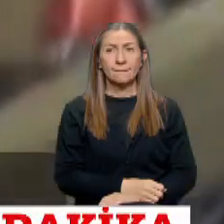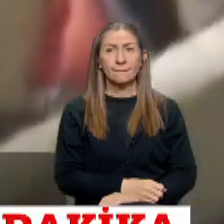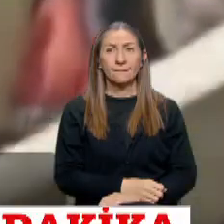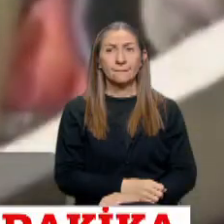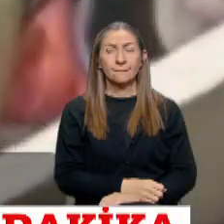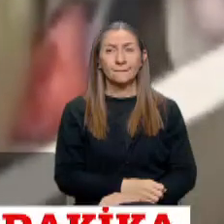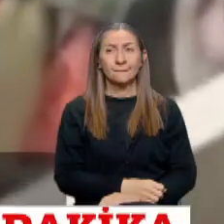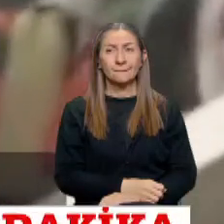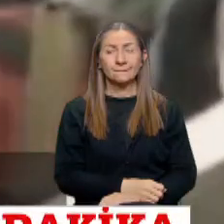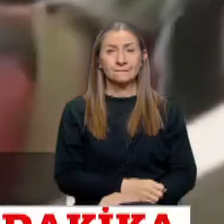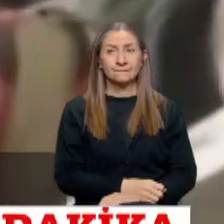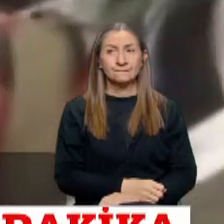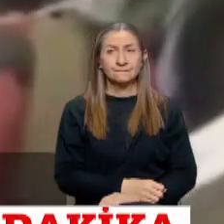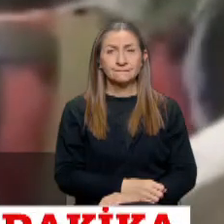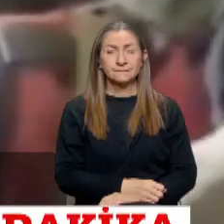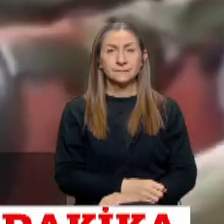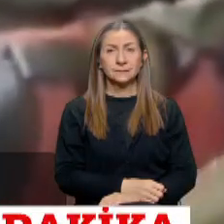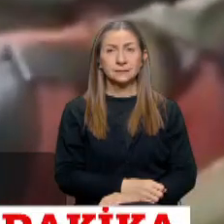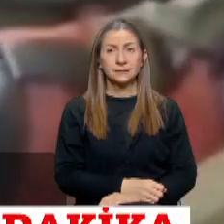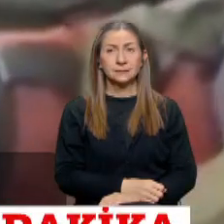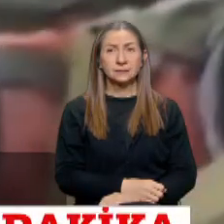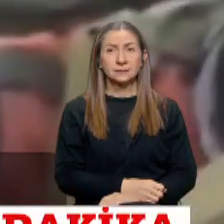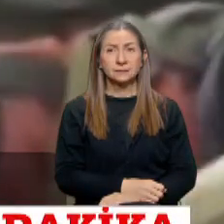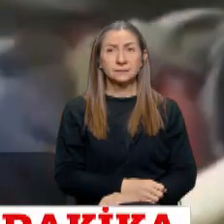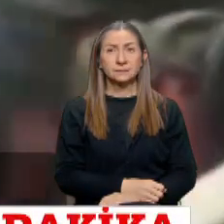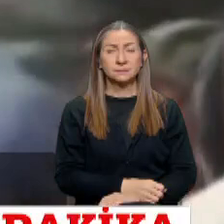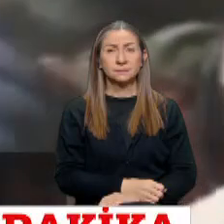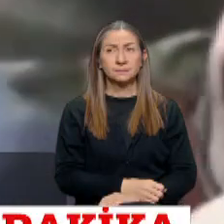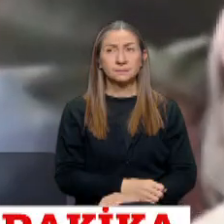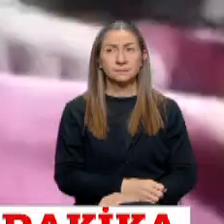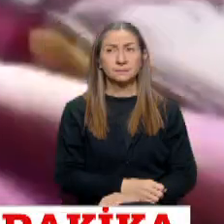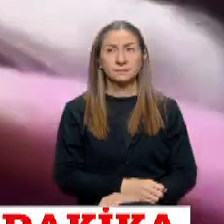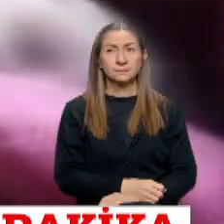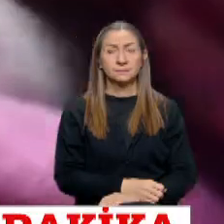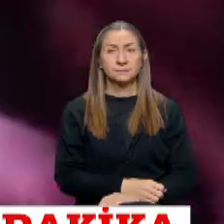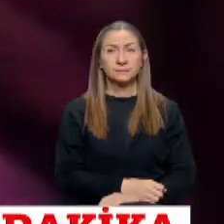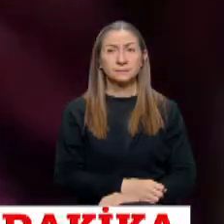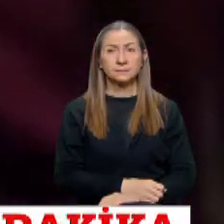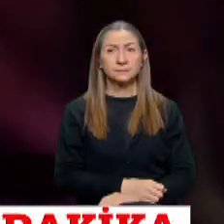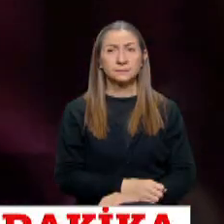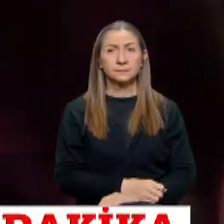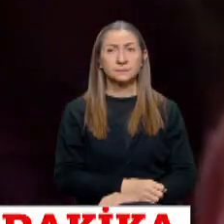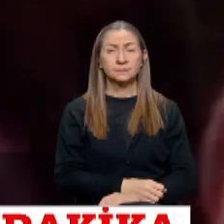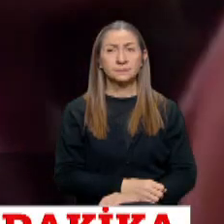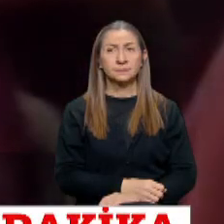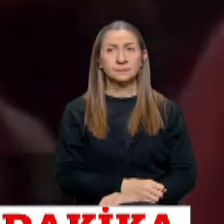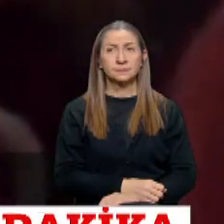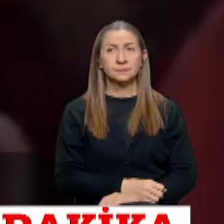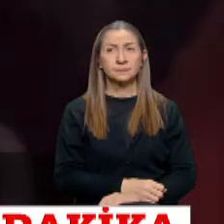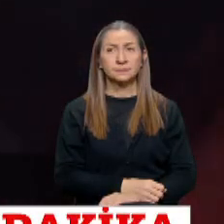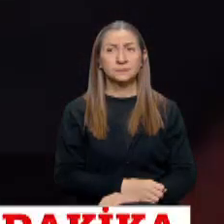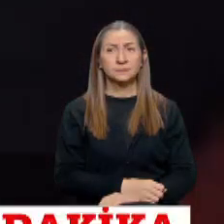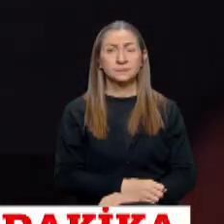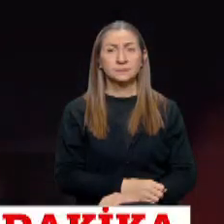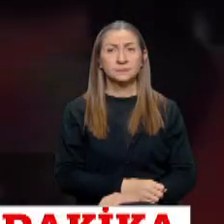Geliyorum. Allah'a şükür. Arkadaşlar hepinize daha dokunduk. Hepinize çok teşekkürler. Hepinize tebrik ederim. Bu arkadaşın üstünüze geldim. Abla gayet iyi maşallah.